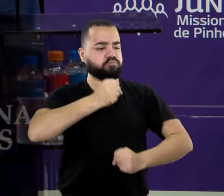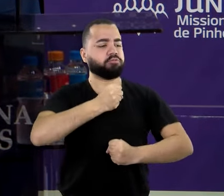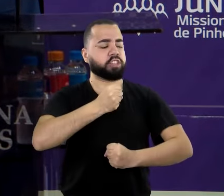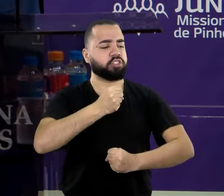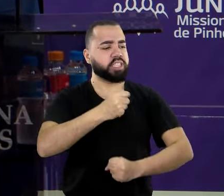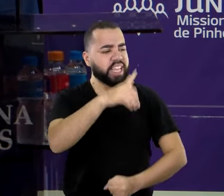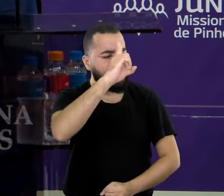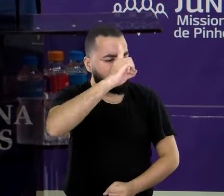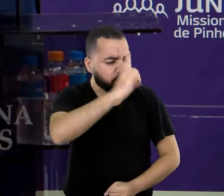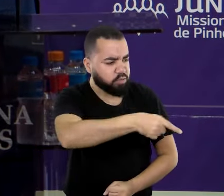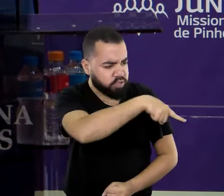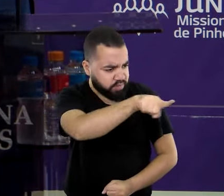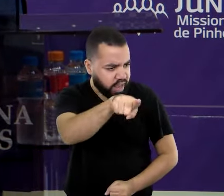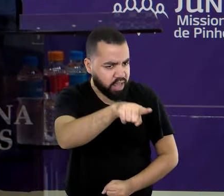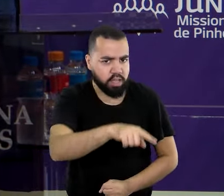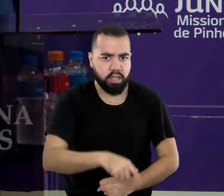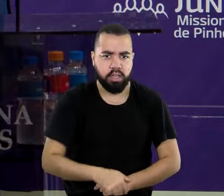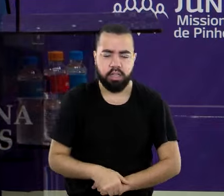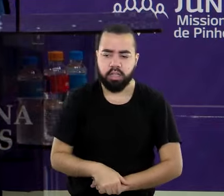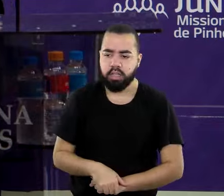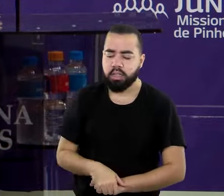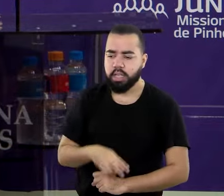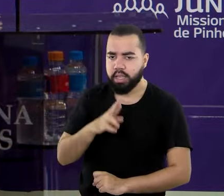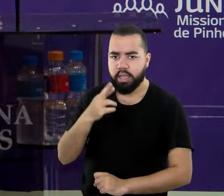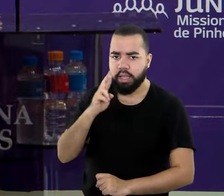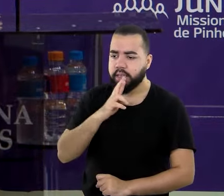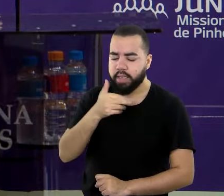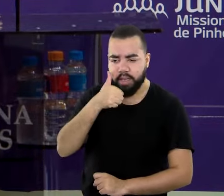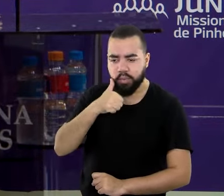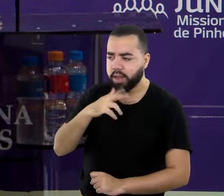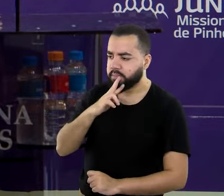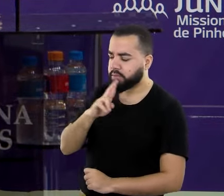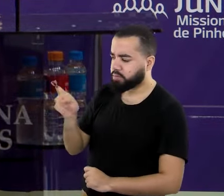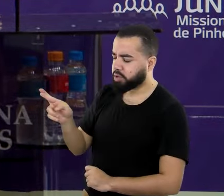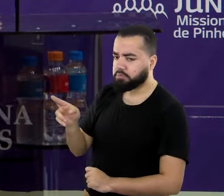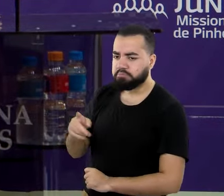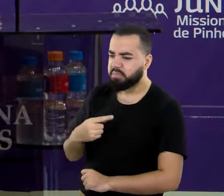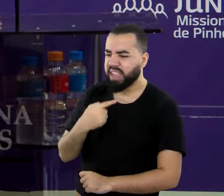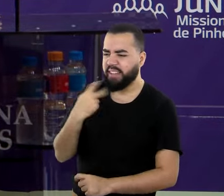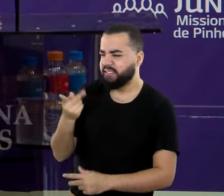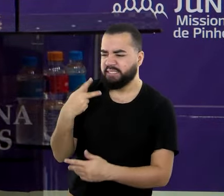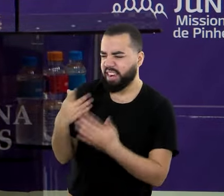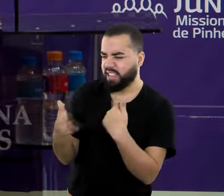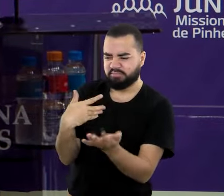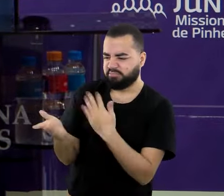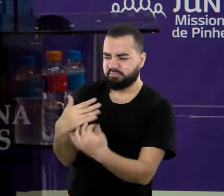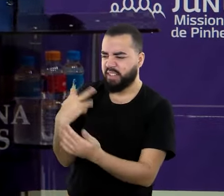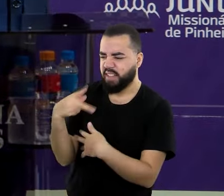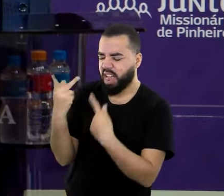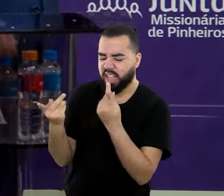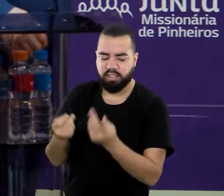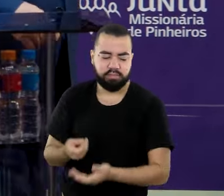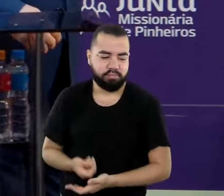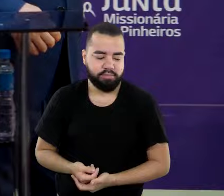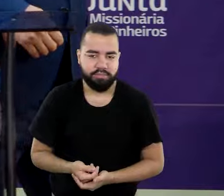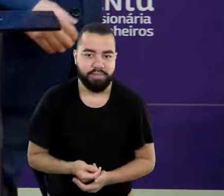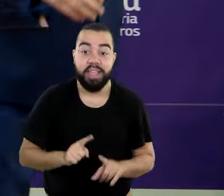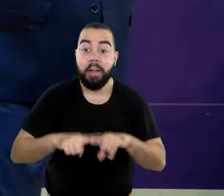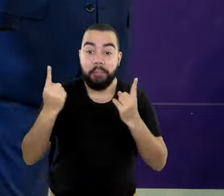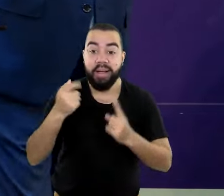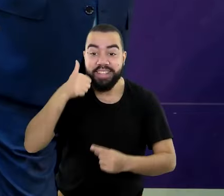assim? Deus falou para você?" 그분이 우리 교회로 왔습니다. E ela falou que só falou por falar. Mas essa mulher veio para a igreja